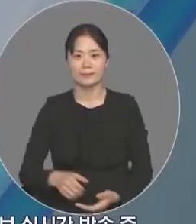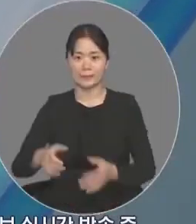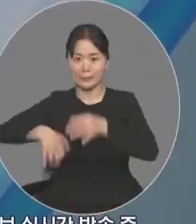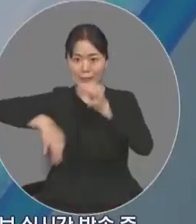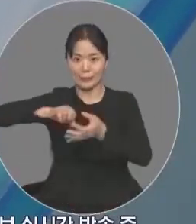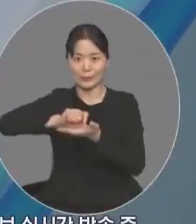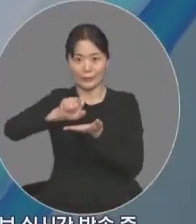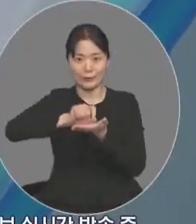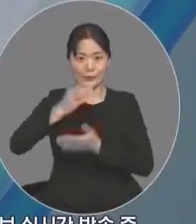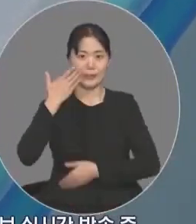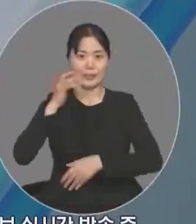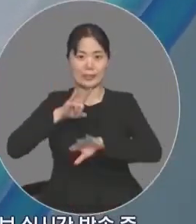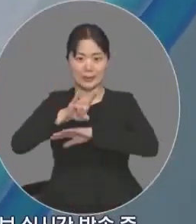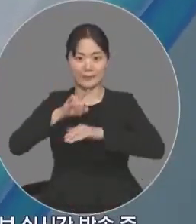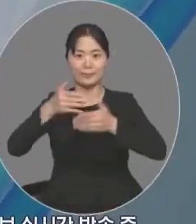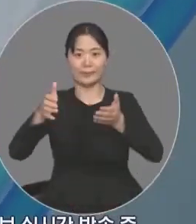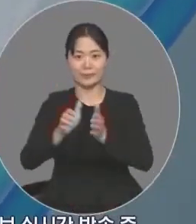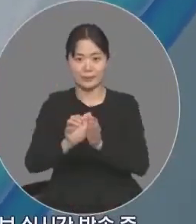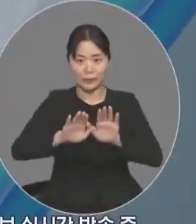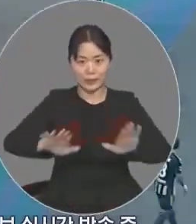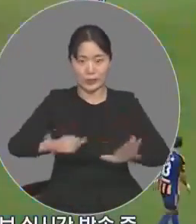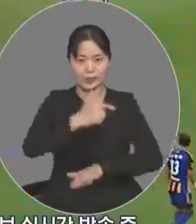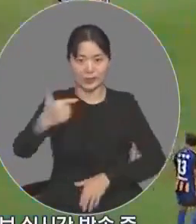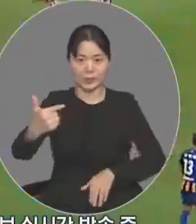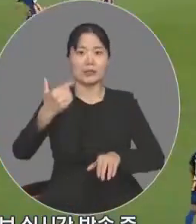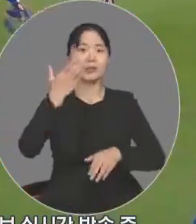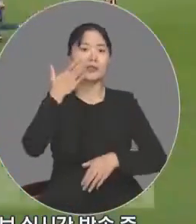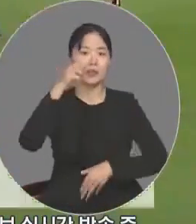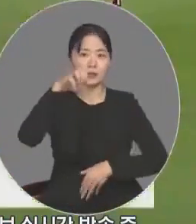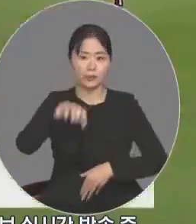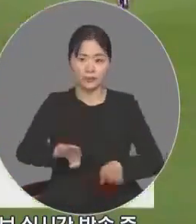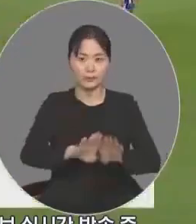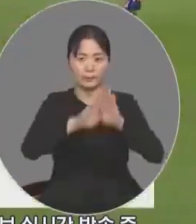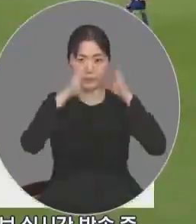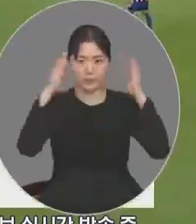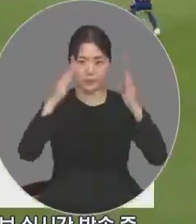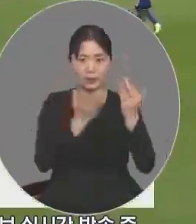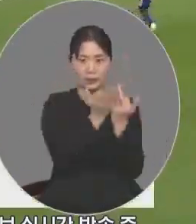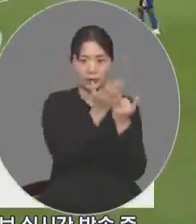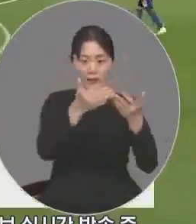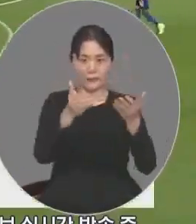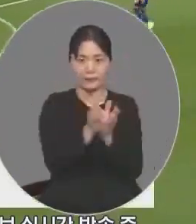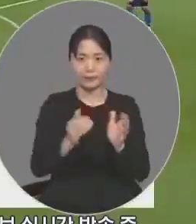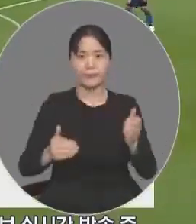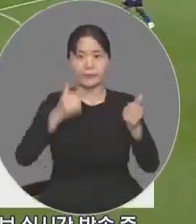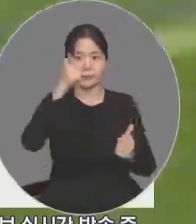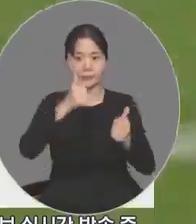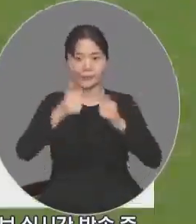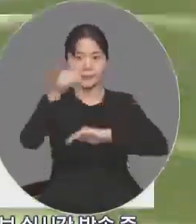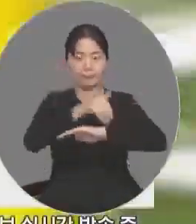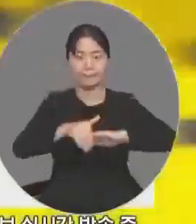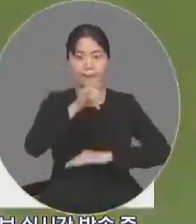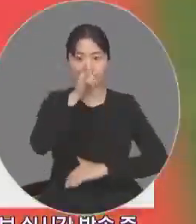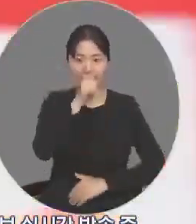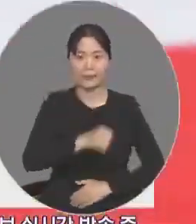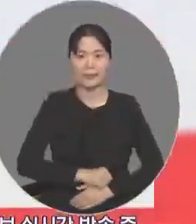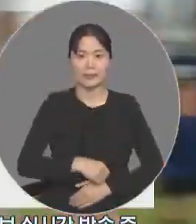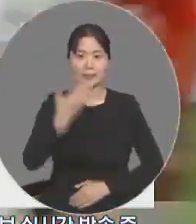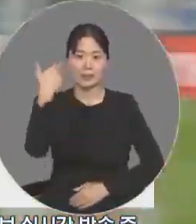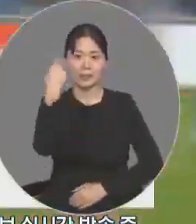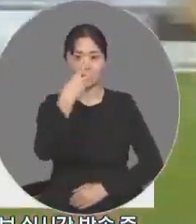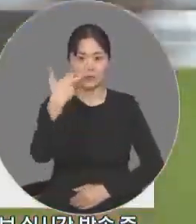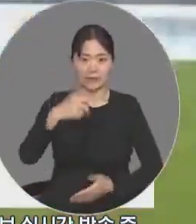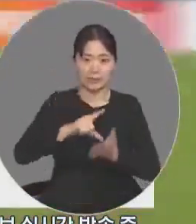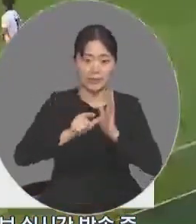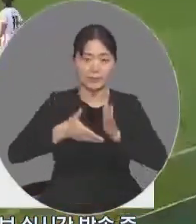프로축구 울산현대가 오늘 저녁 7시 홈에서 제주와 FA컵 8강전을 갖습니다. 지난 2017년 창단